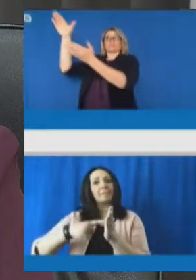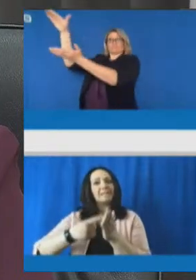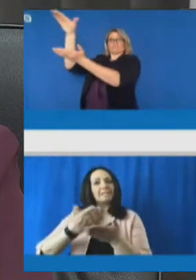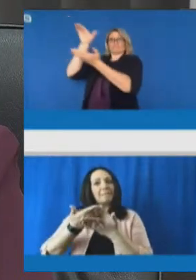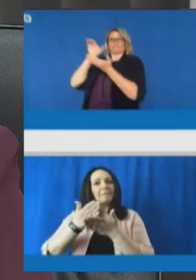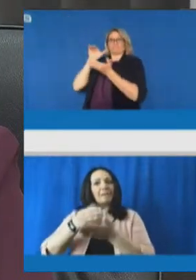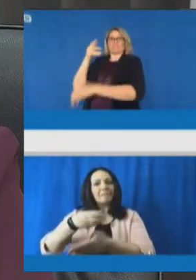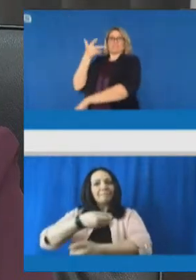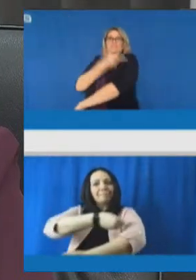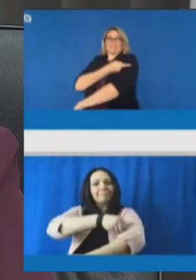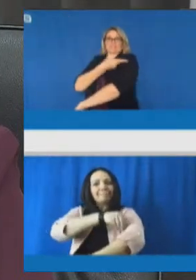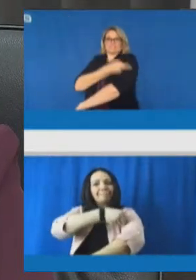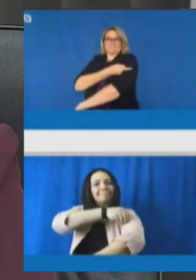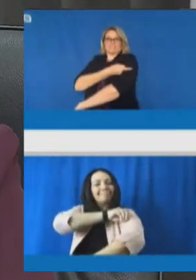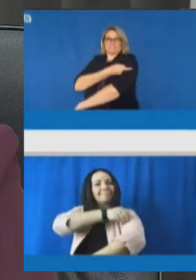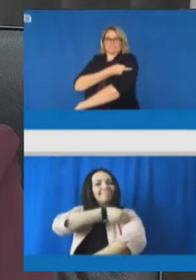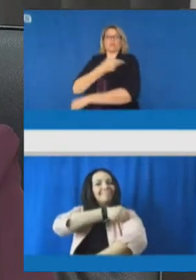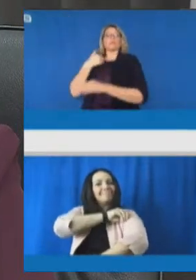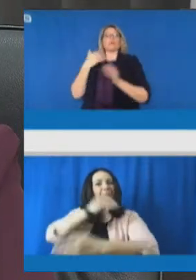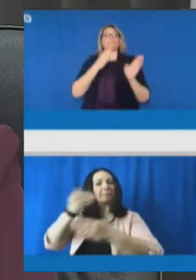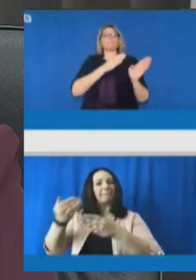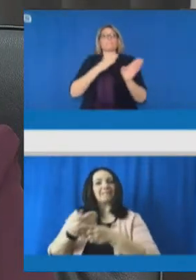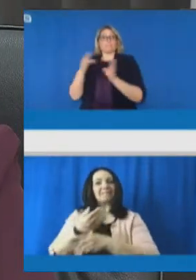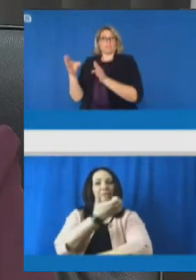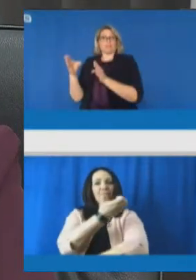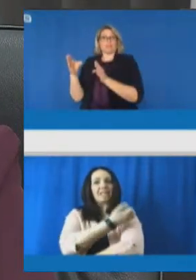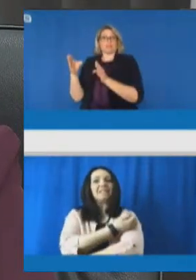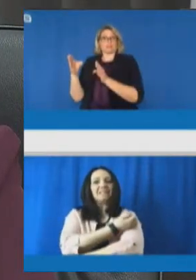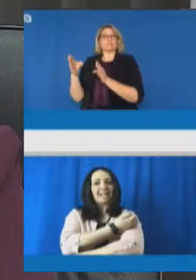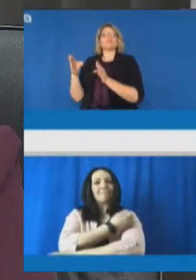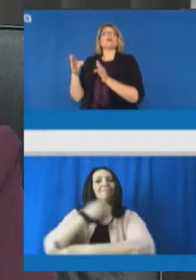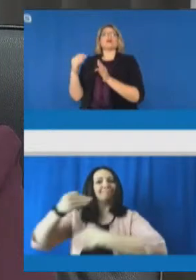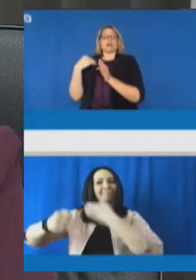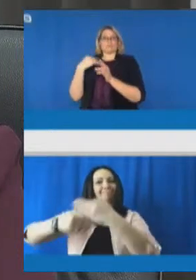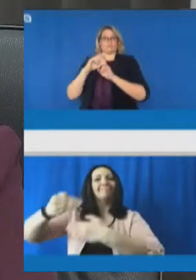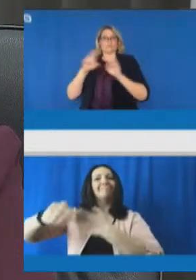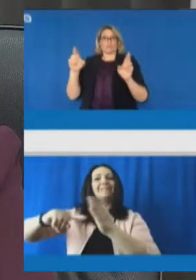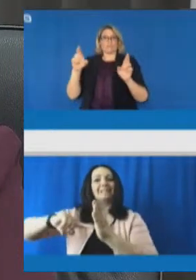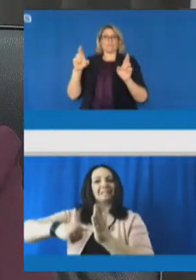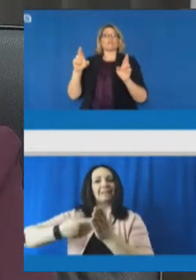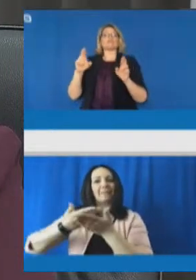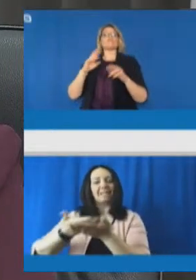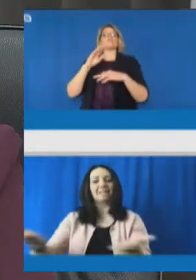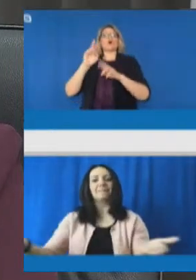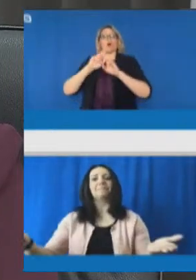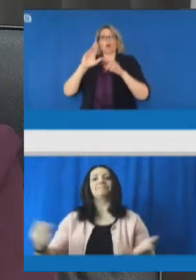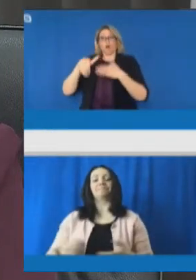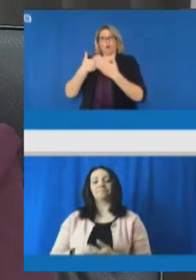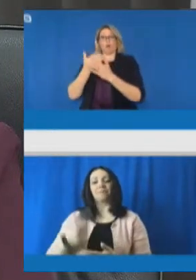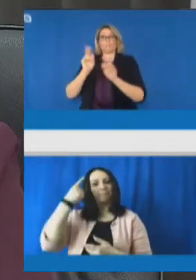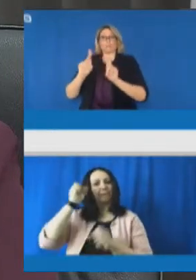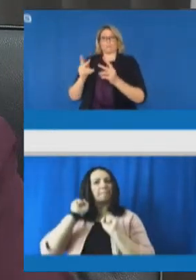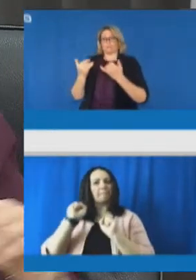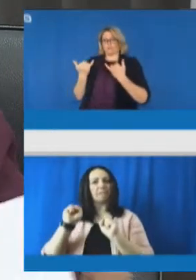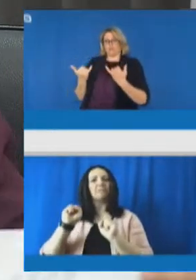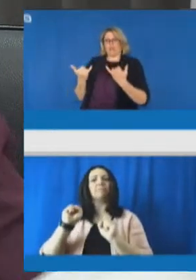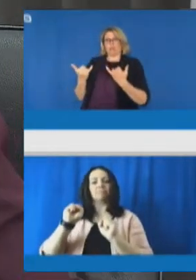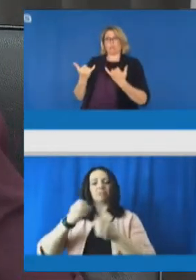établissements résidentiels pour adultes, les travailleurs de la santé de première ligne et les résidents de Premières Nations, est presque